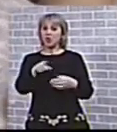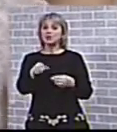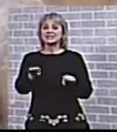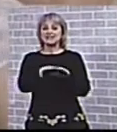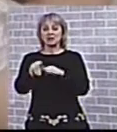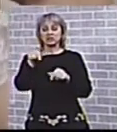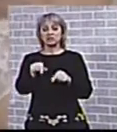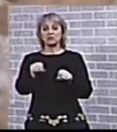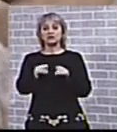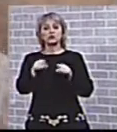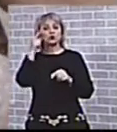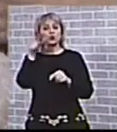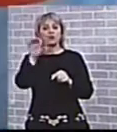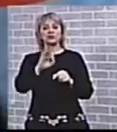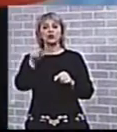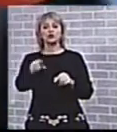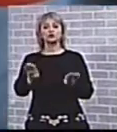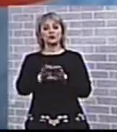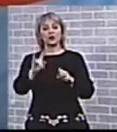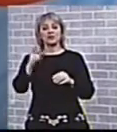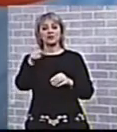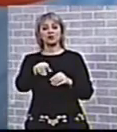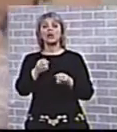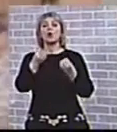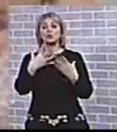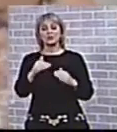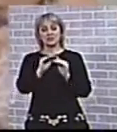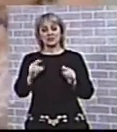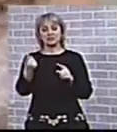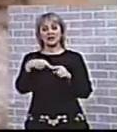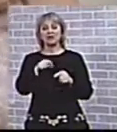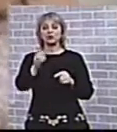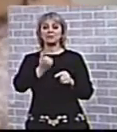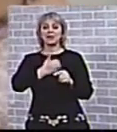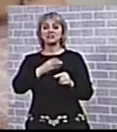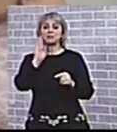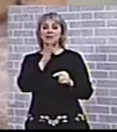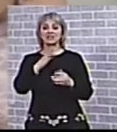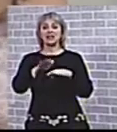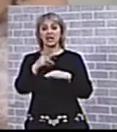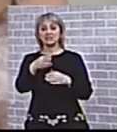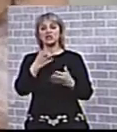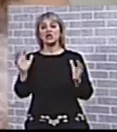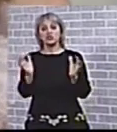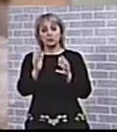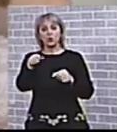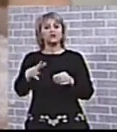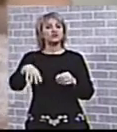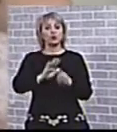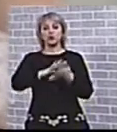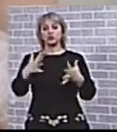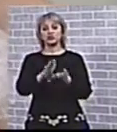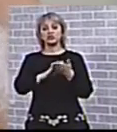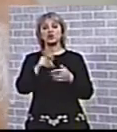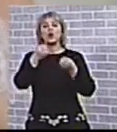равно думать о том, что это твой ребенок. Они просто дети, которым не хватает материнской ласки, тепла и все, больше ничего.